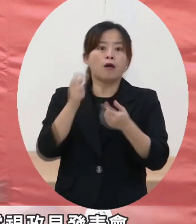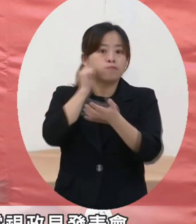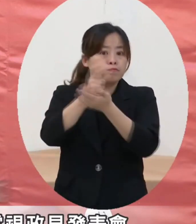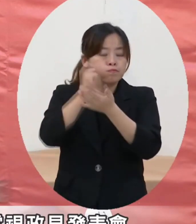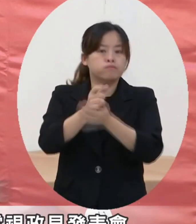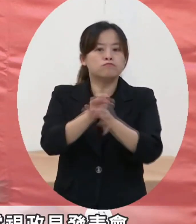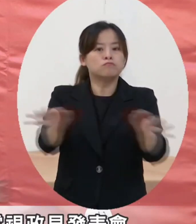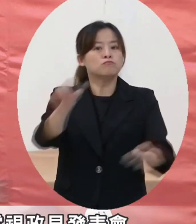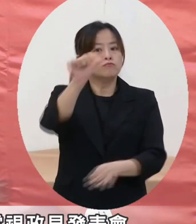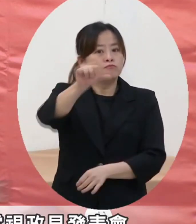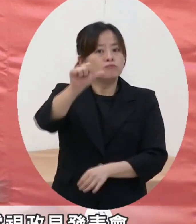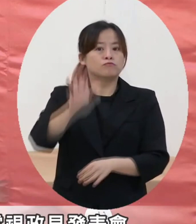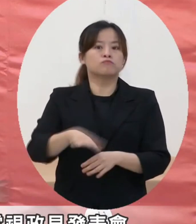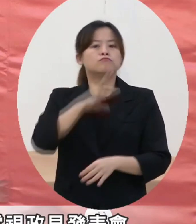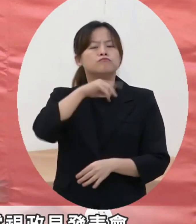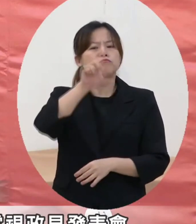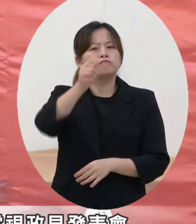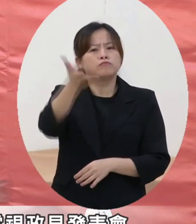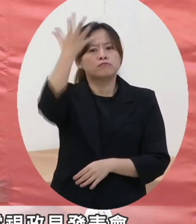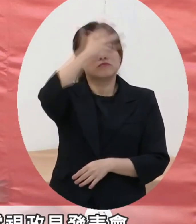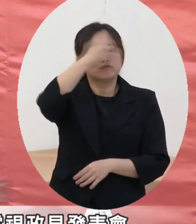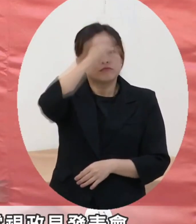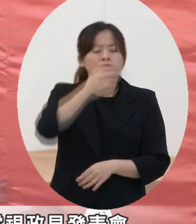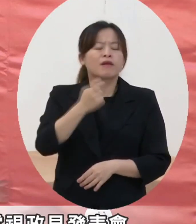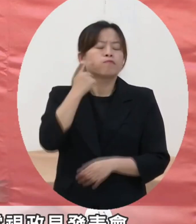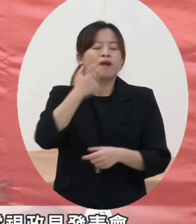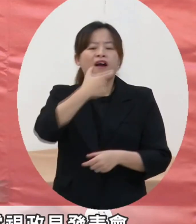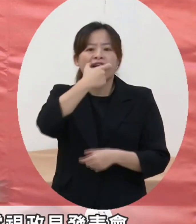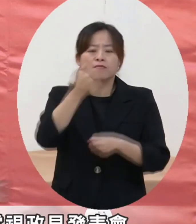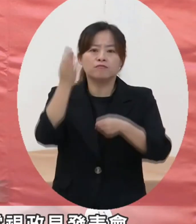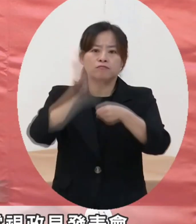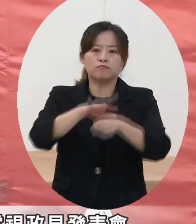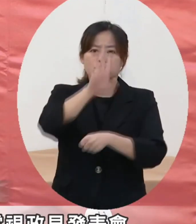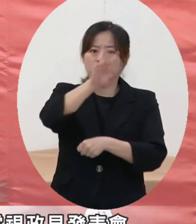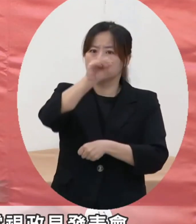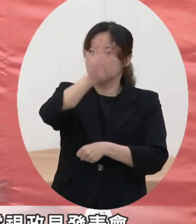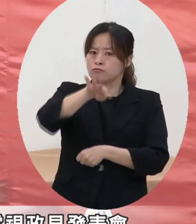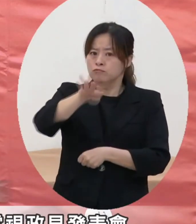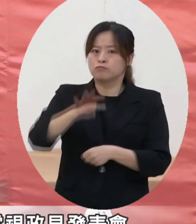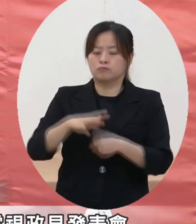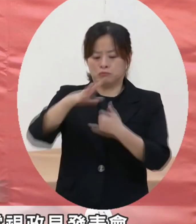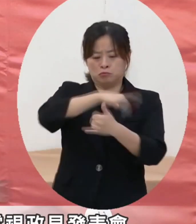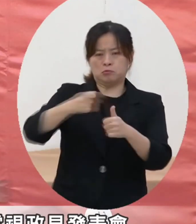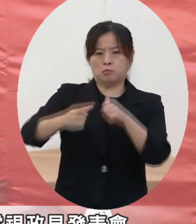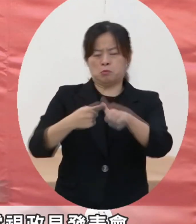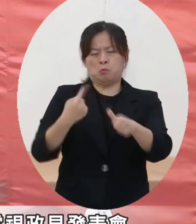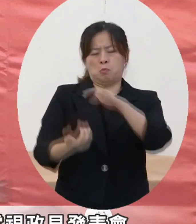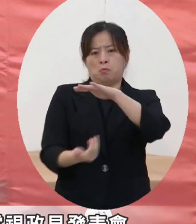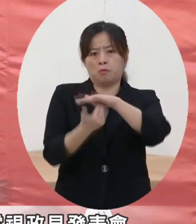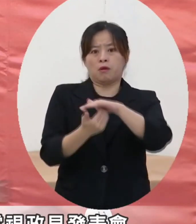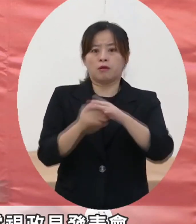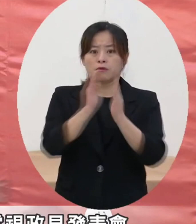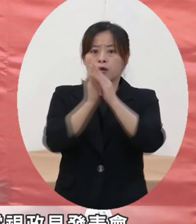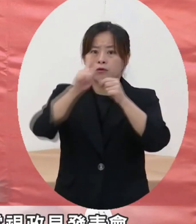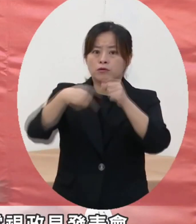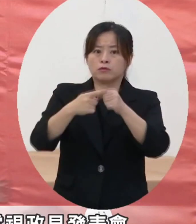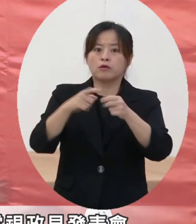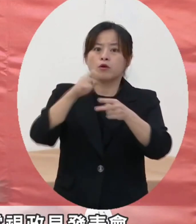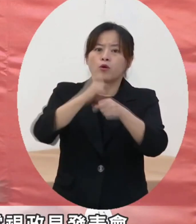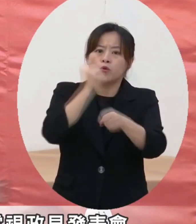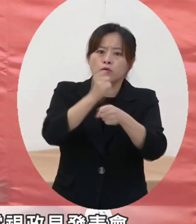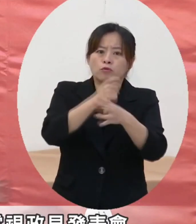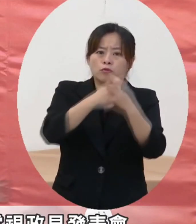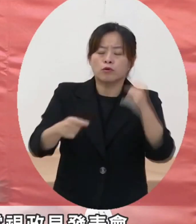月5000元。65岁以上的长者假牙补助44000元，全国最高。桃园一年工业产